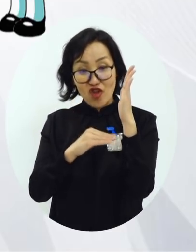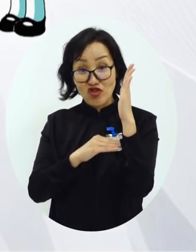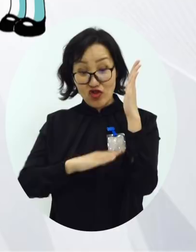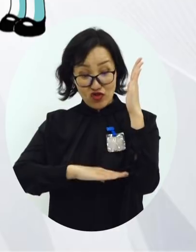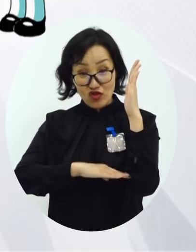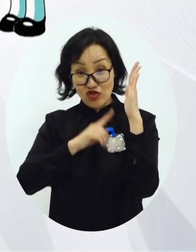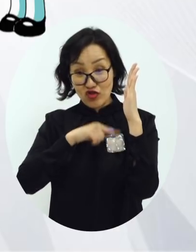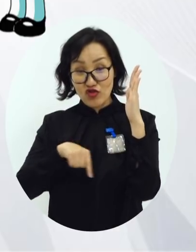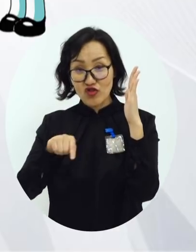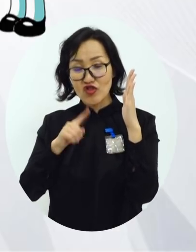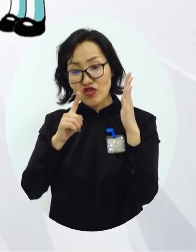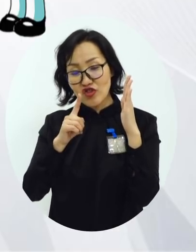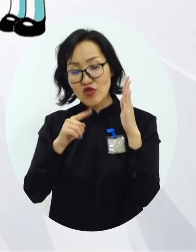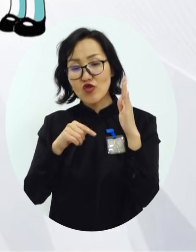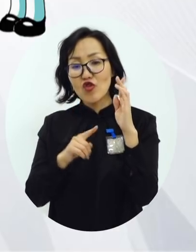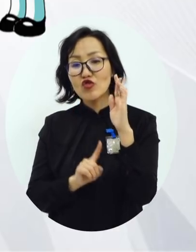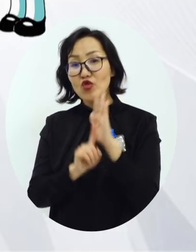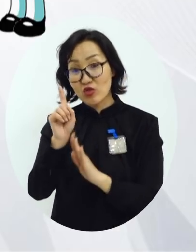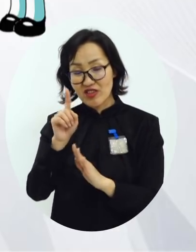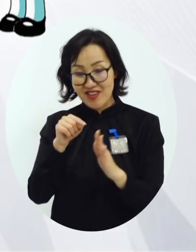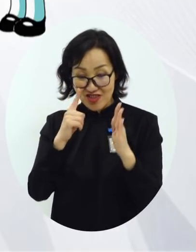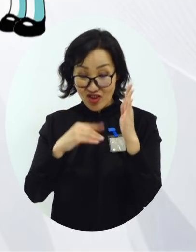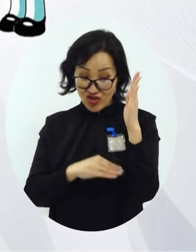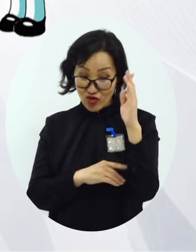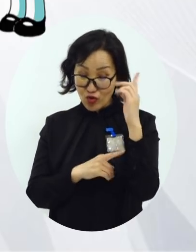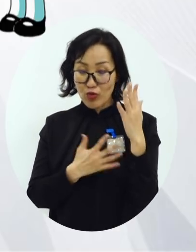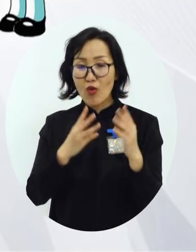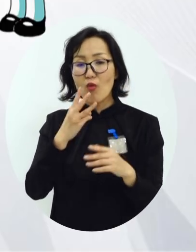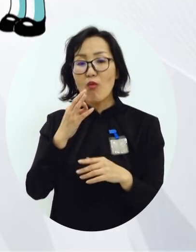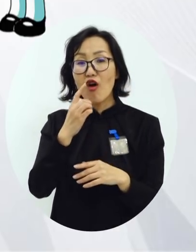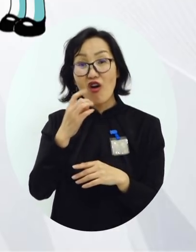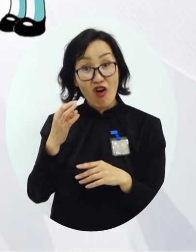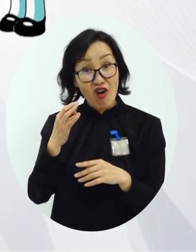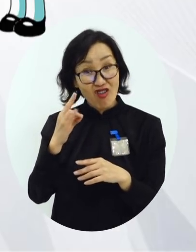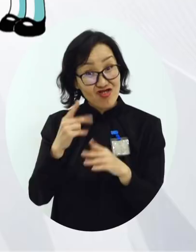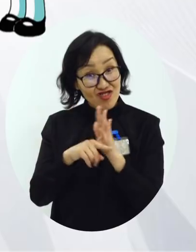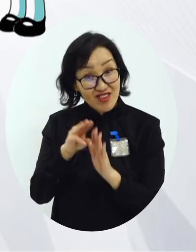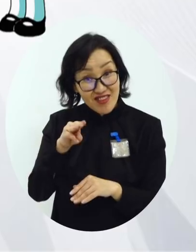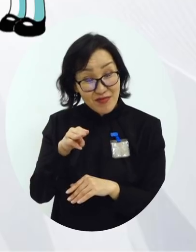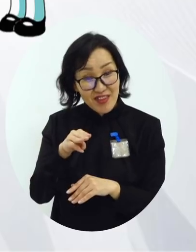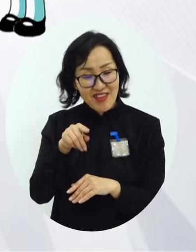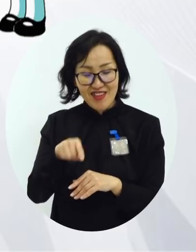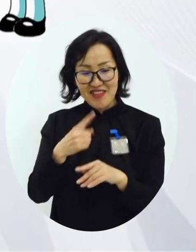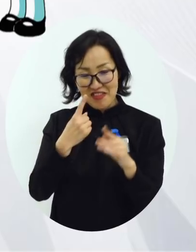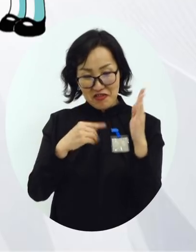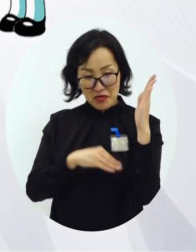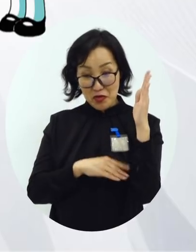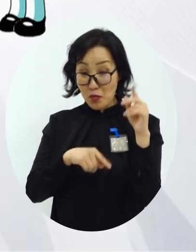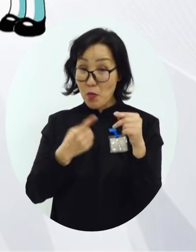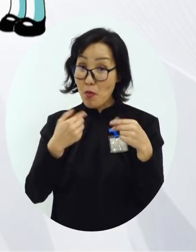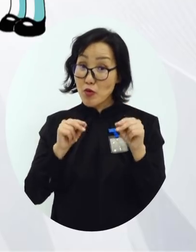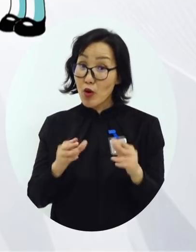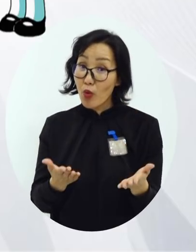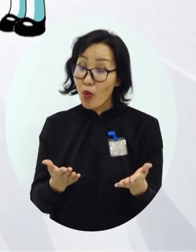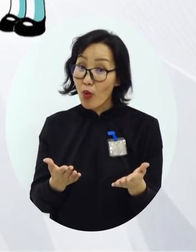өнцгтэй. Тэгш өнцгөөс их өнцгийг юу гэдэг вэ? Мохоо өнцгтэй. Тэгвэл энэ хоёр гурвалжины нэг нь яг уу тэгш өнцгөөс их өнцөг